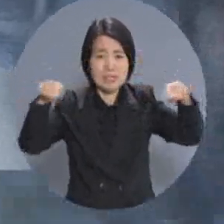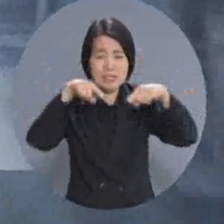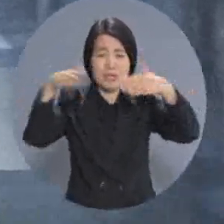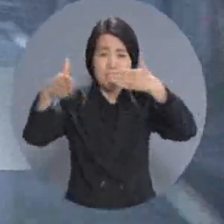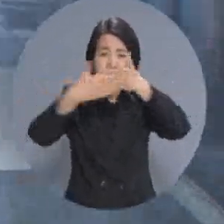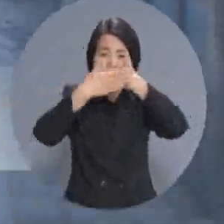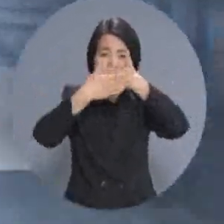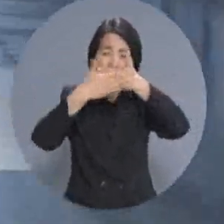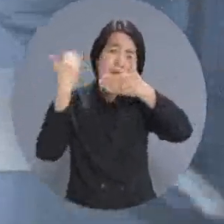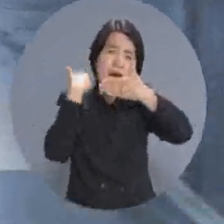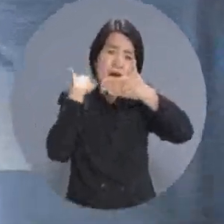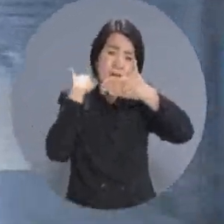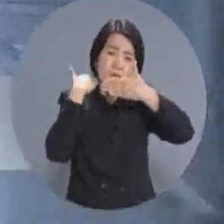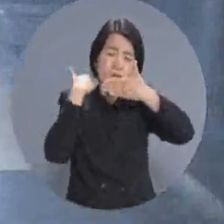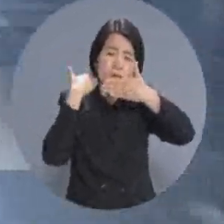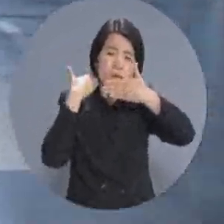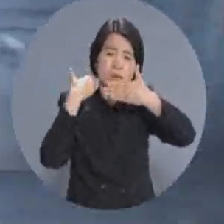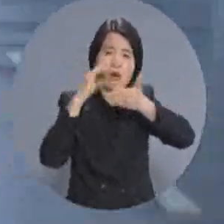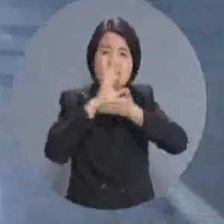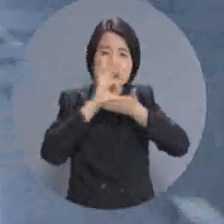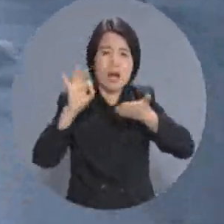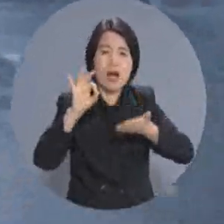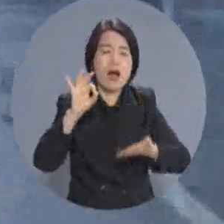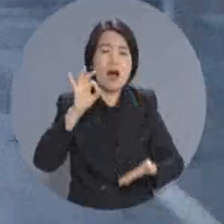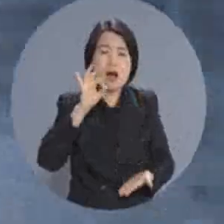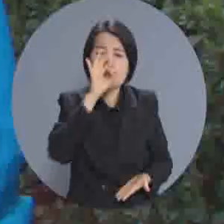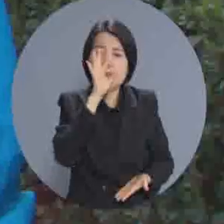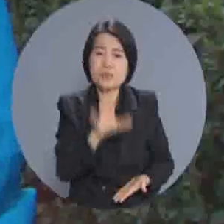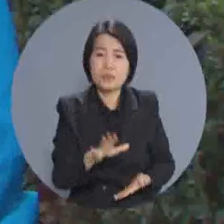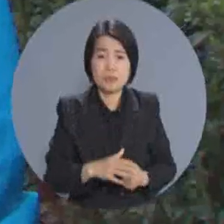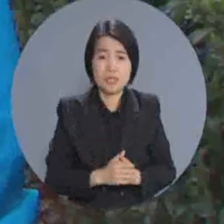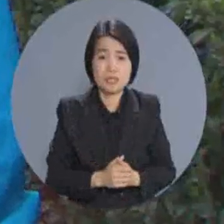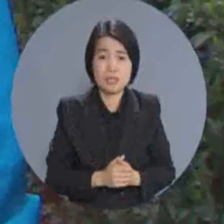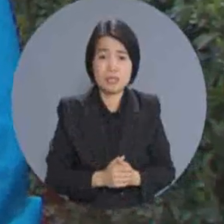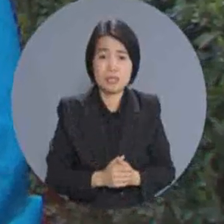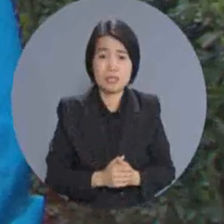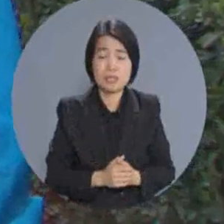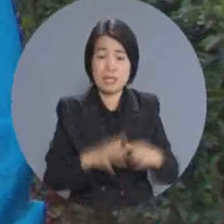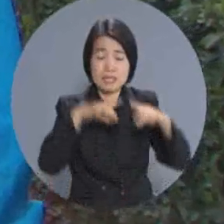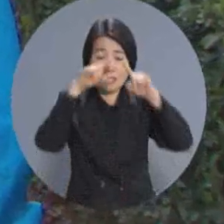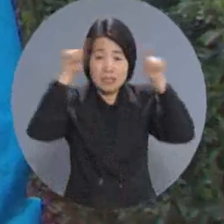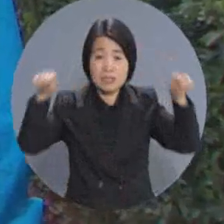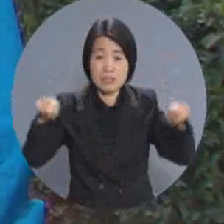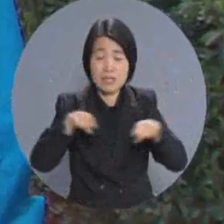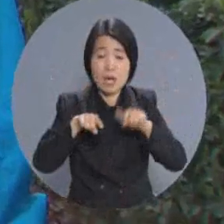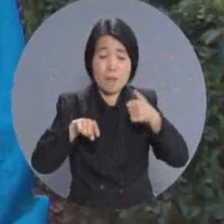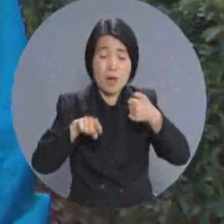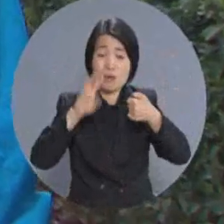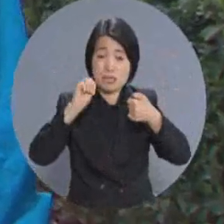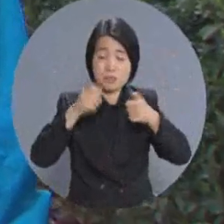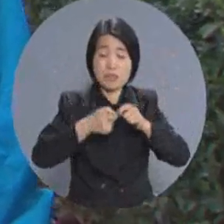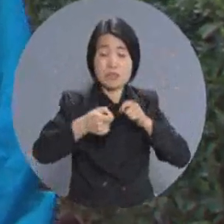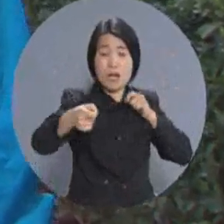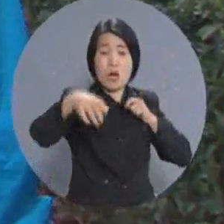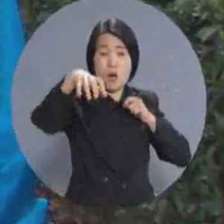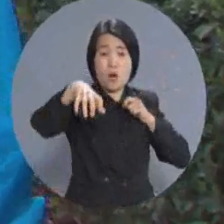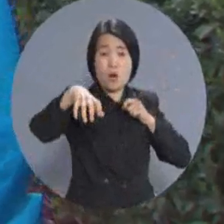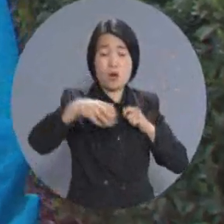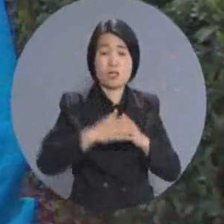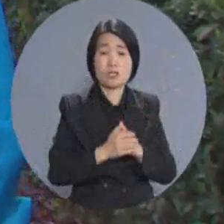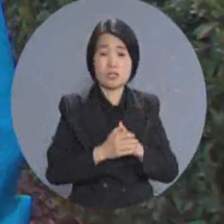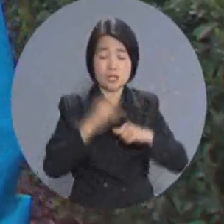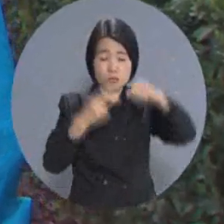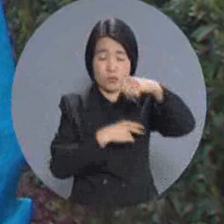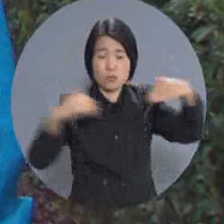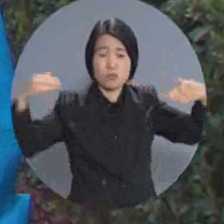때문에 시설이 제기능을 하지 못하고 있다는 겁니다. 차단 시설과 150여 미터 떨어진 지점인데요. 보시다시피